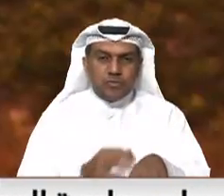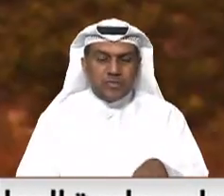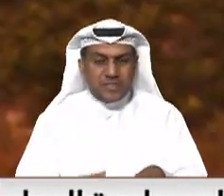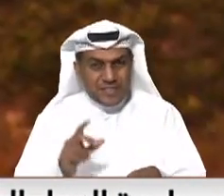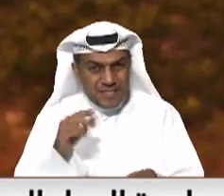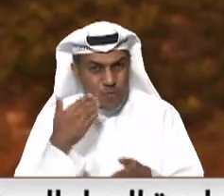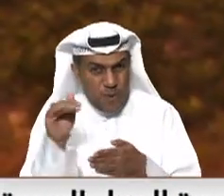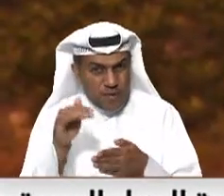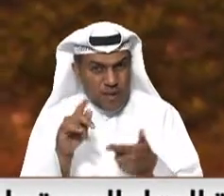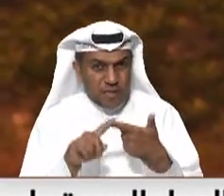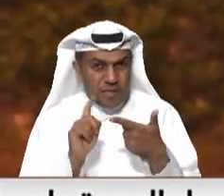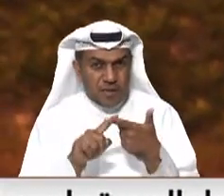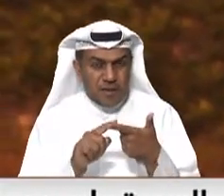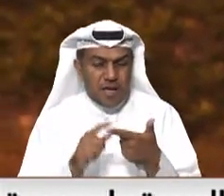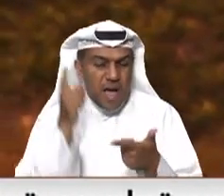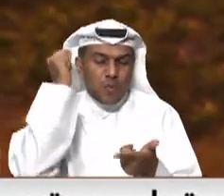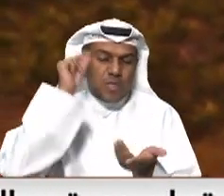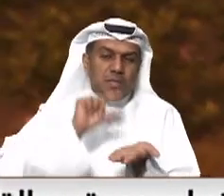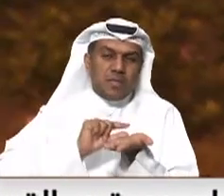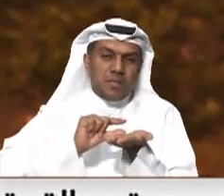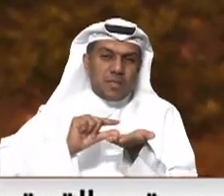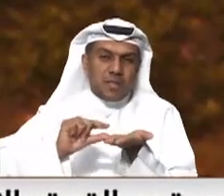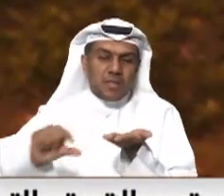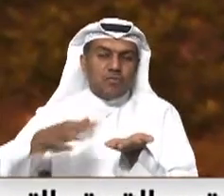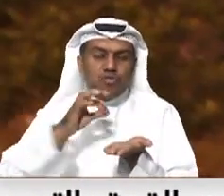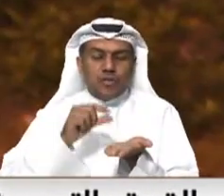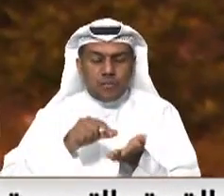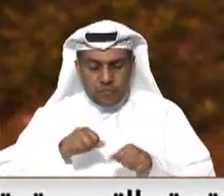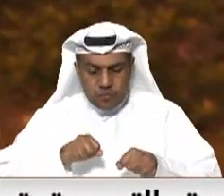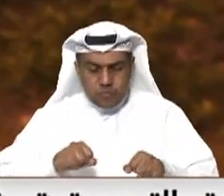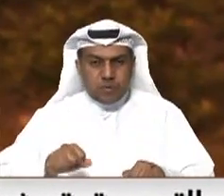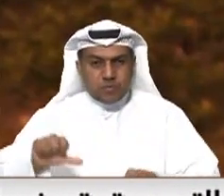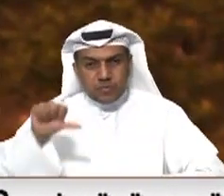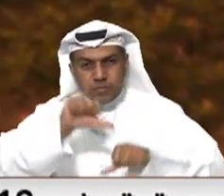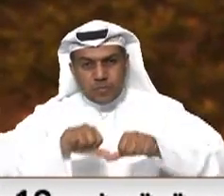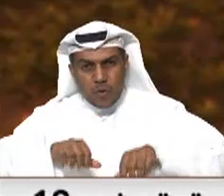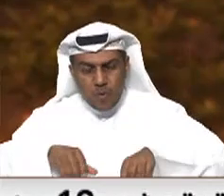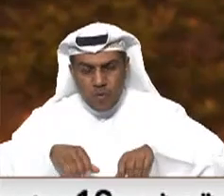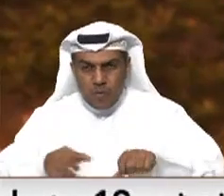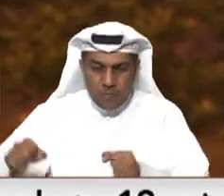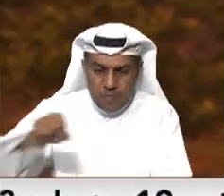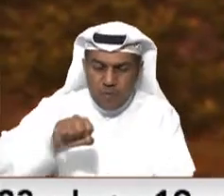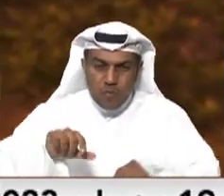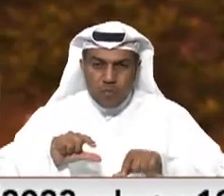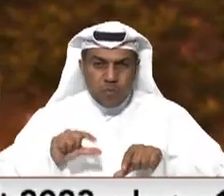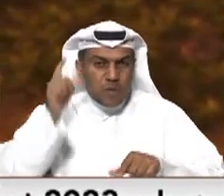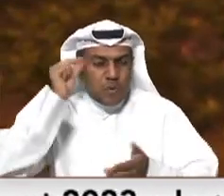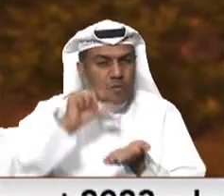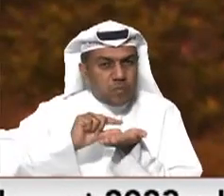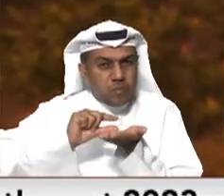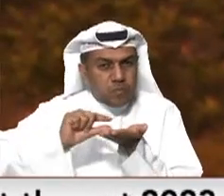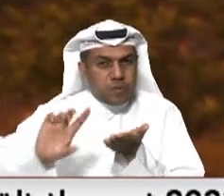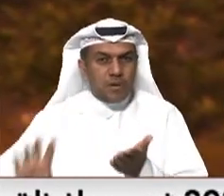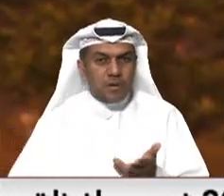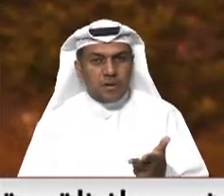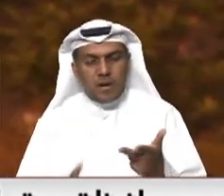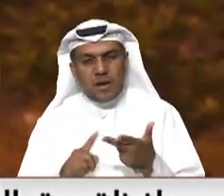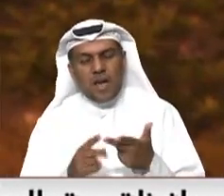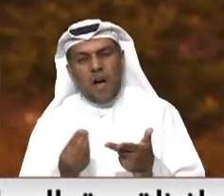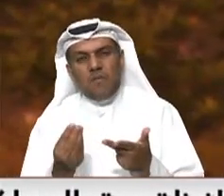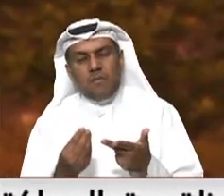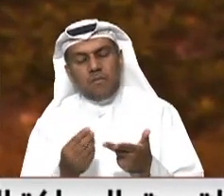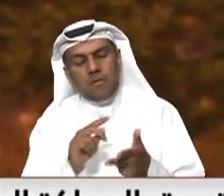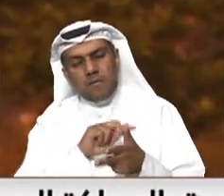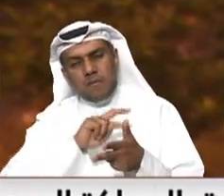ونهارا في سبيل صيانة الطرق في كل محافظات الكويت؟ والله جزاهم الله خير وما قصروا، طبعا يعملون على قدم